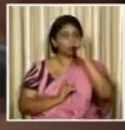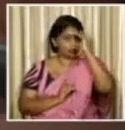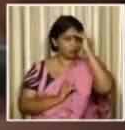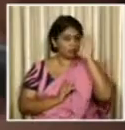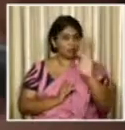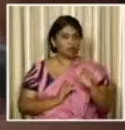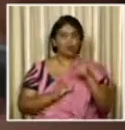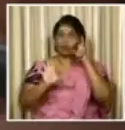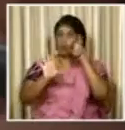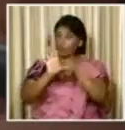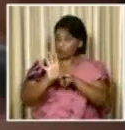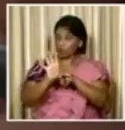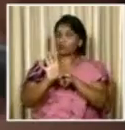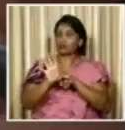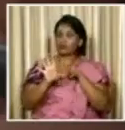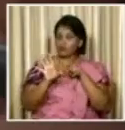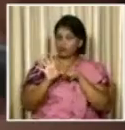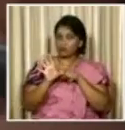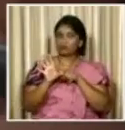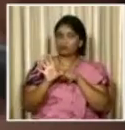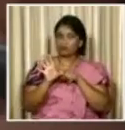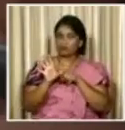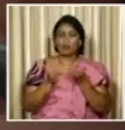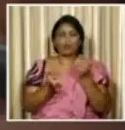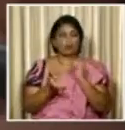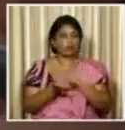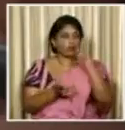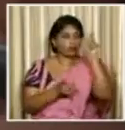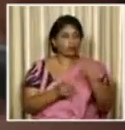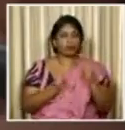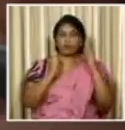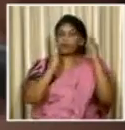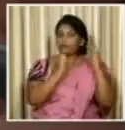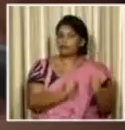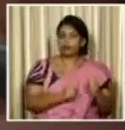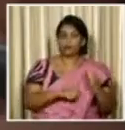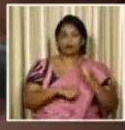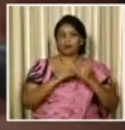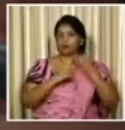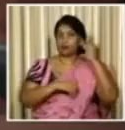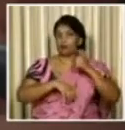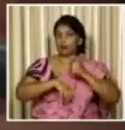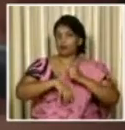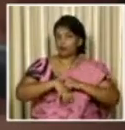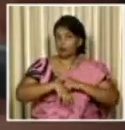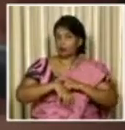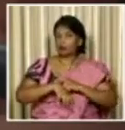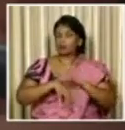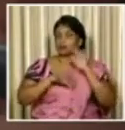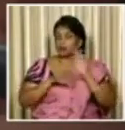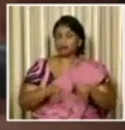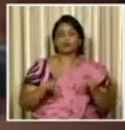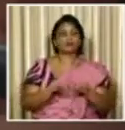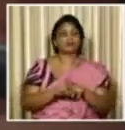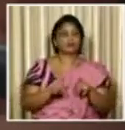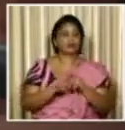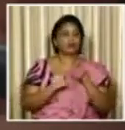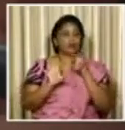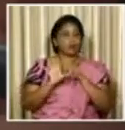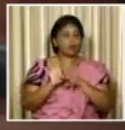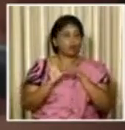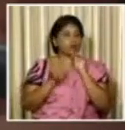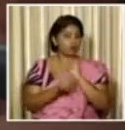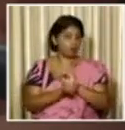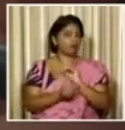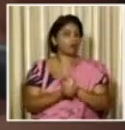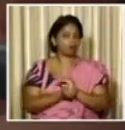kathanayakawaraya kiyana putuwe Tawa kini kuda tuwadi wimata ide anagate awastawak tibena widiyata putuwa araksha